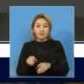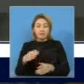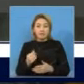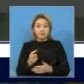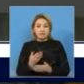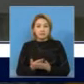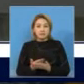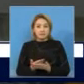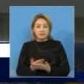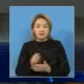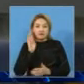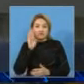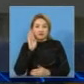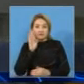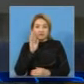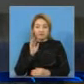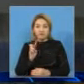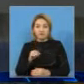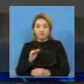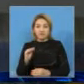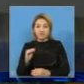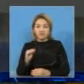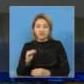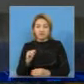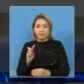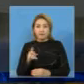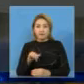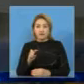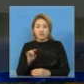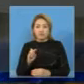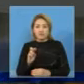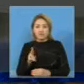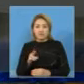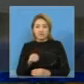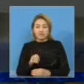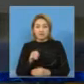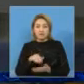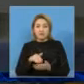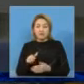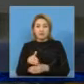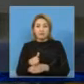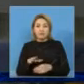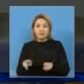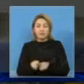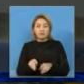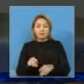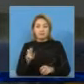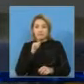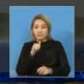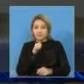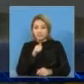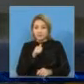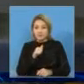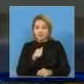среды. Это вода, фураж, погадки, помет хищных млекопитающих. То есть мы проводим исследования